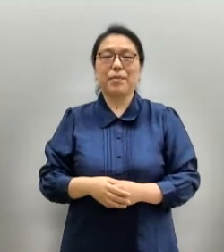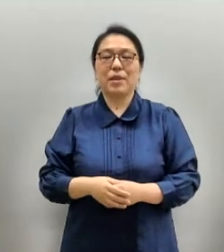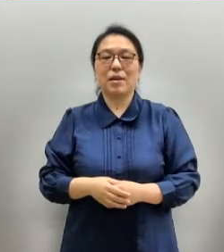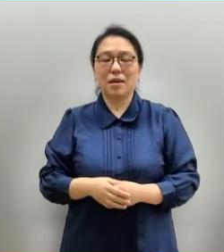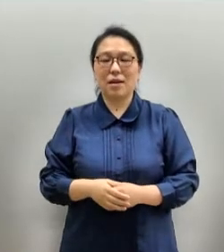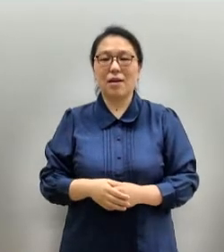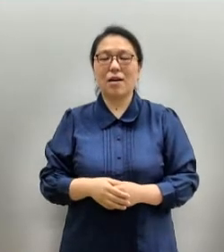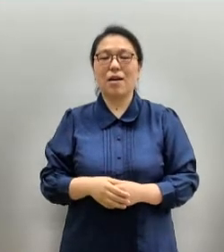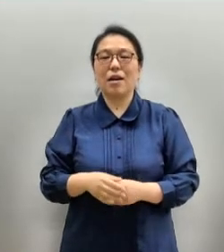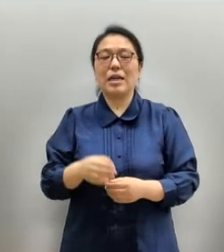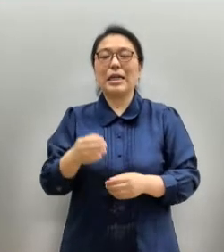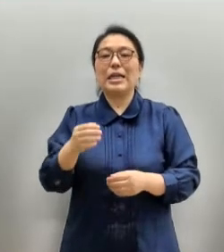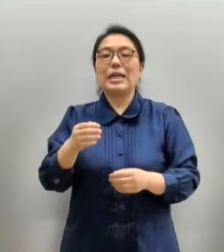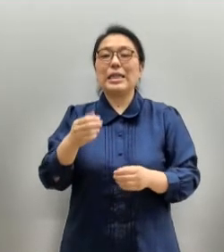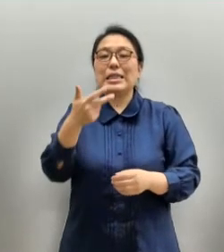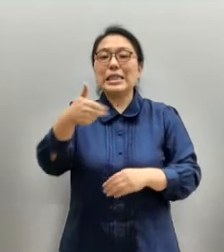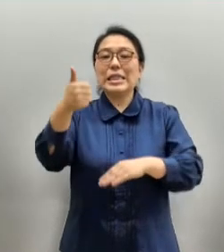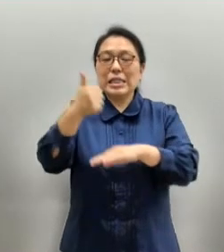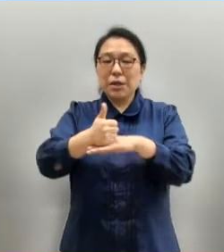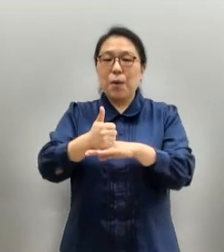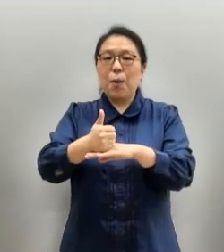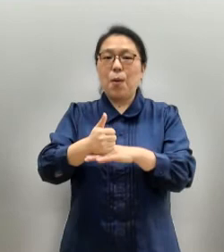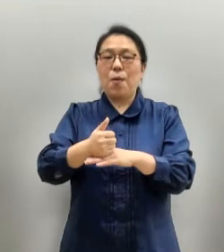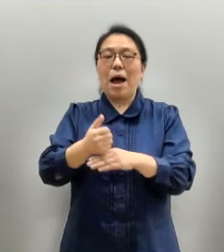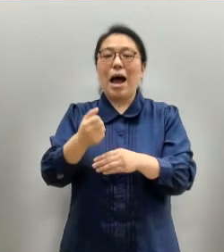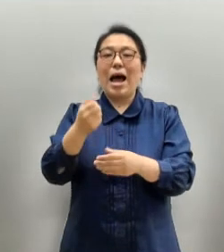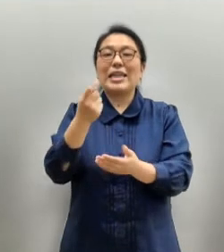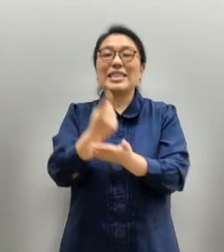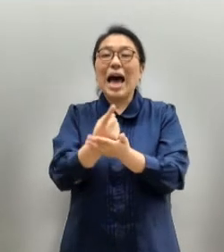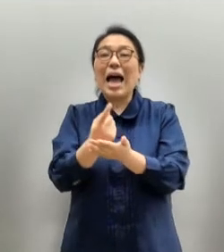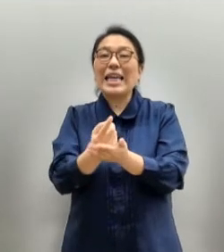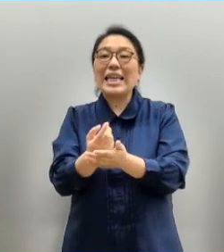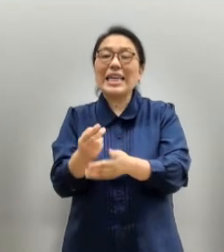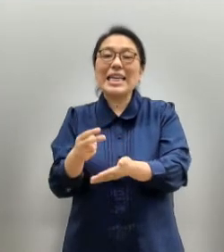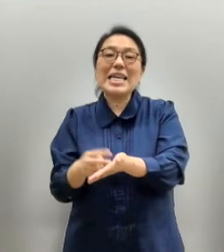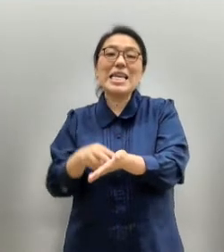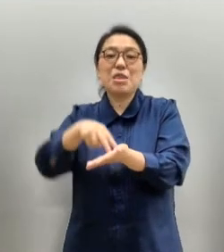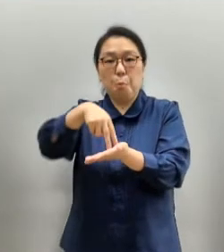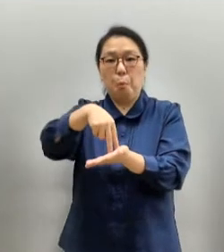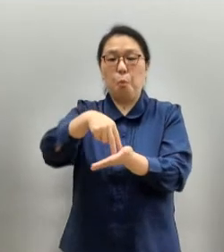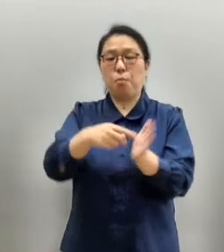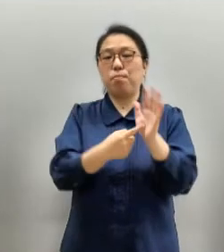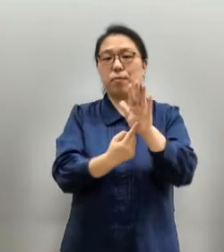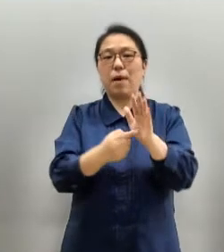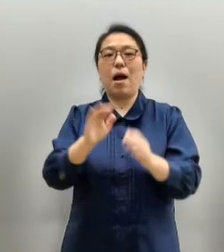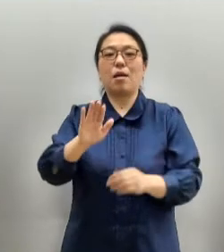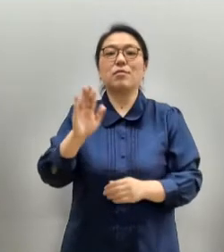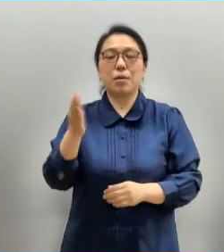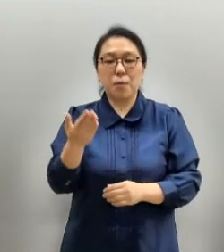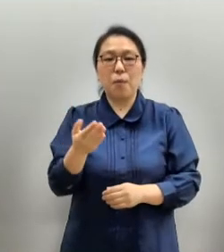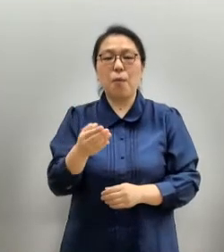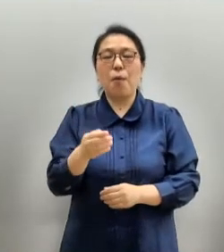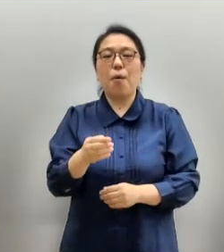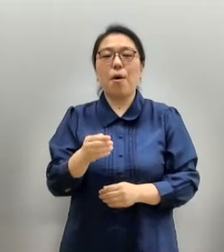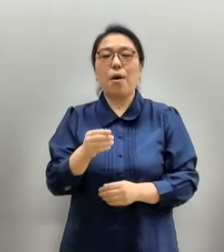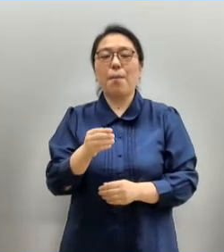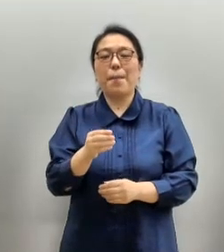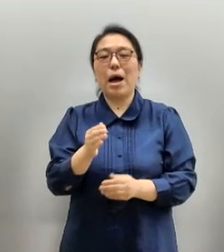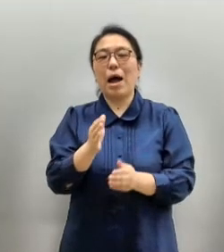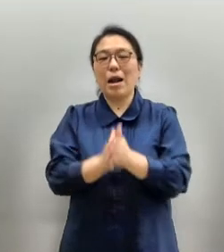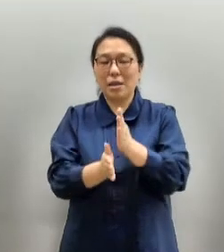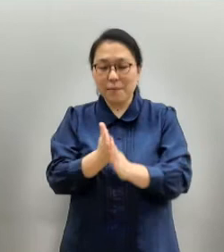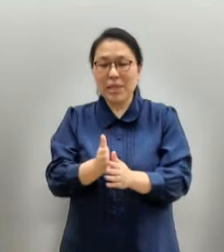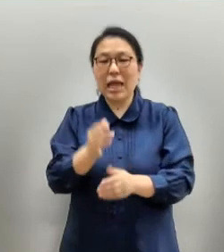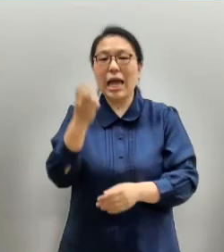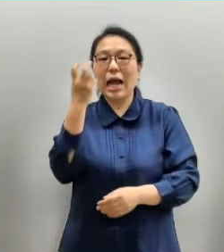再起動、市長がおっしゃっている再起動を、どういうふうにこう伝えていくかということだと思うんですけども、改めてその今